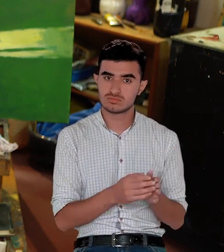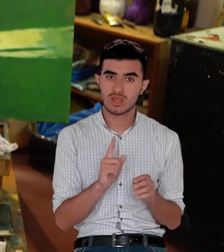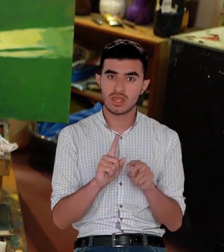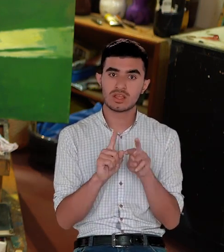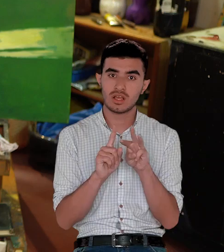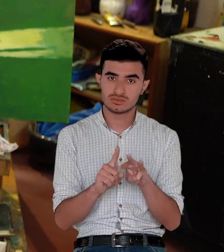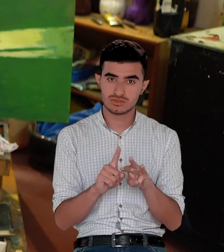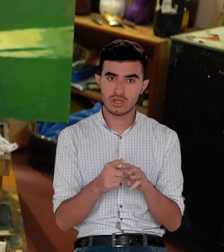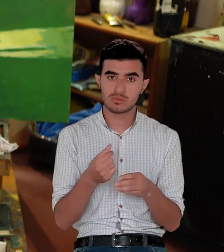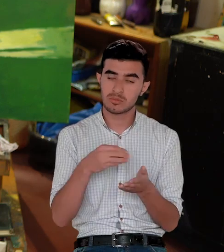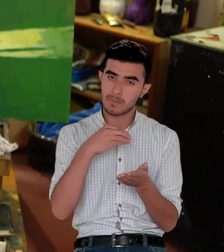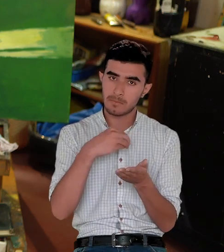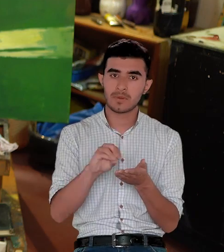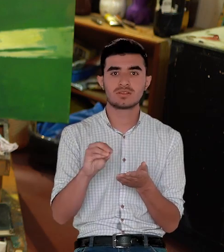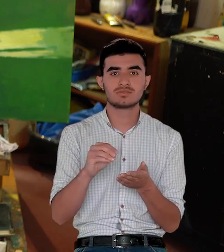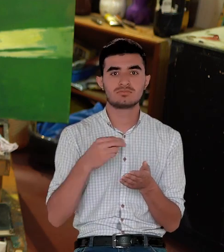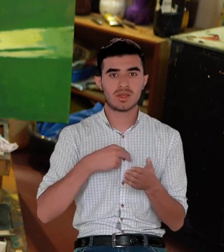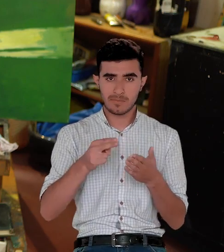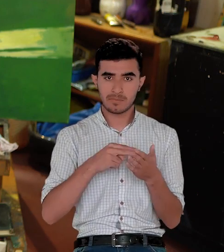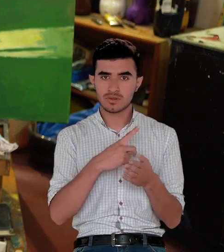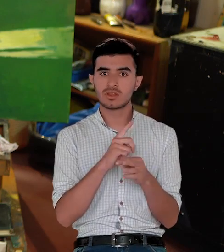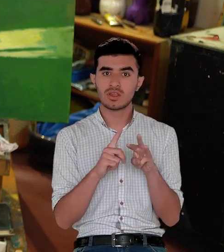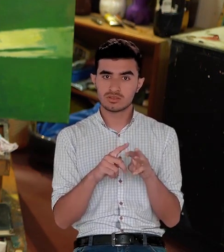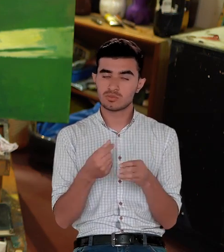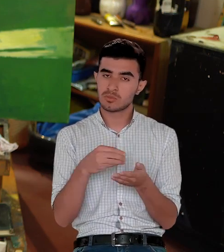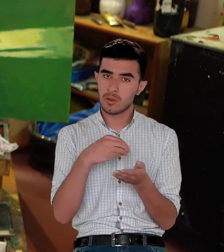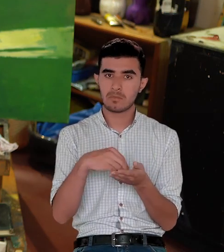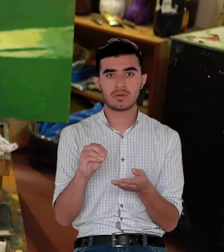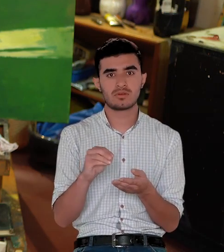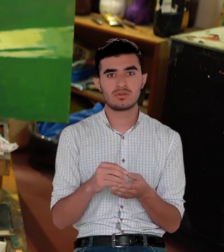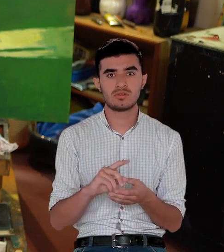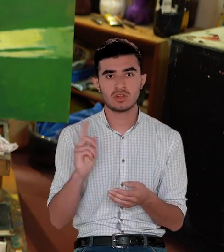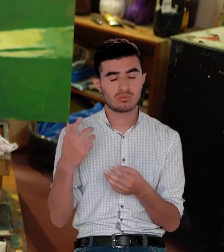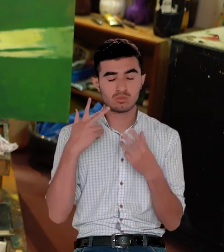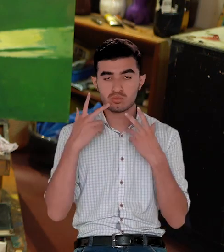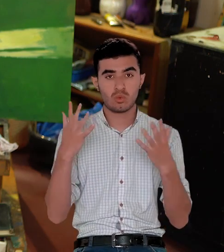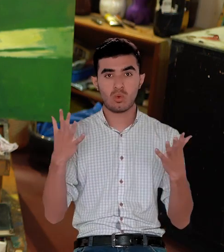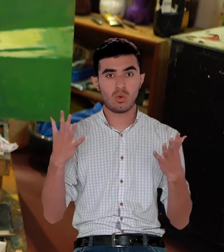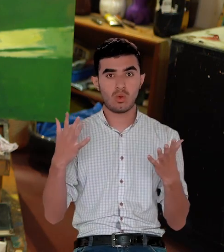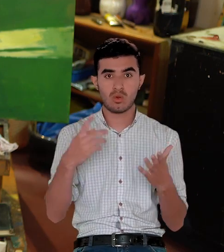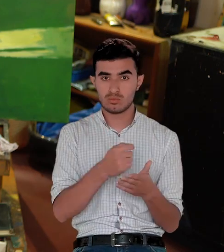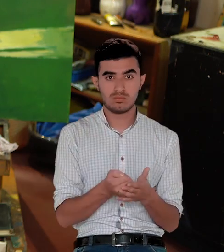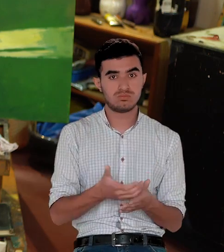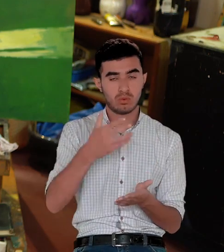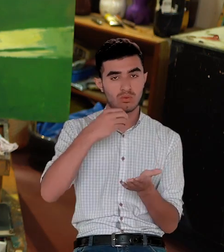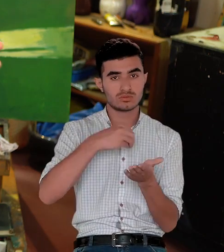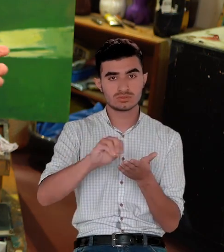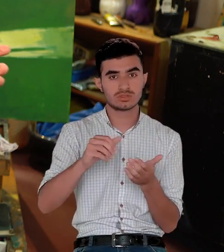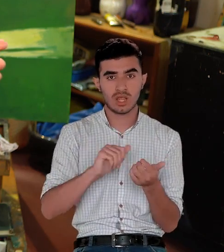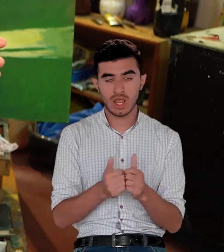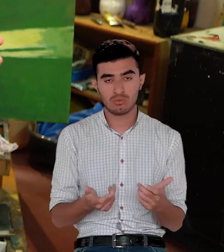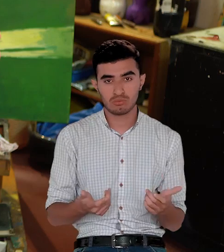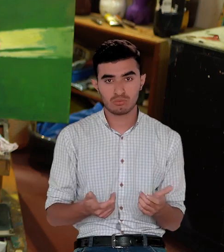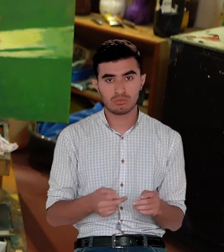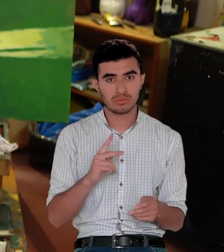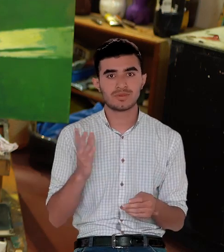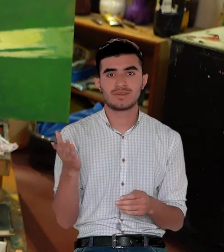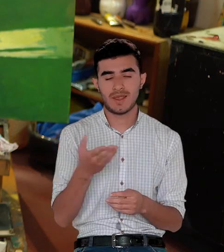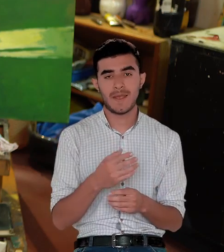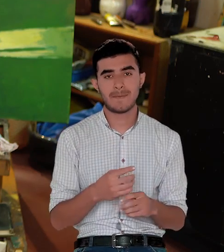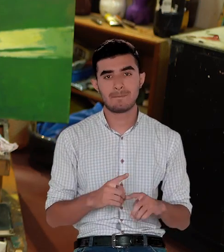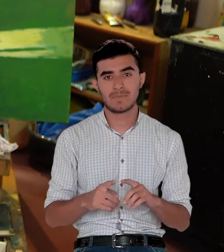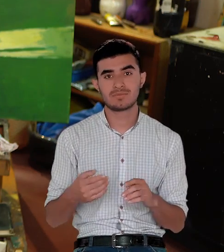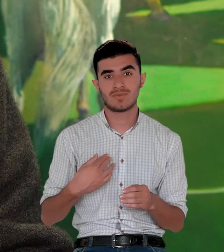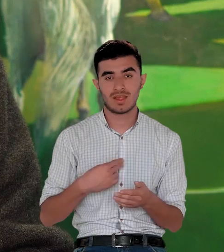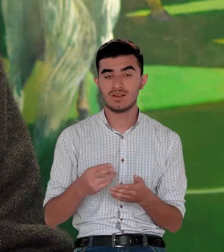اس میں 80 سموسے تھے. تو 80 سموسے جو ہے پھر ہم نے کالج میں سب کو